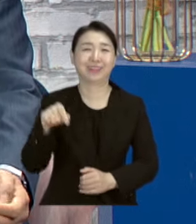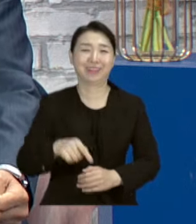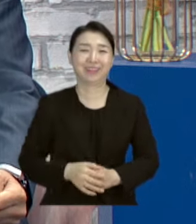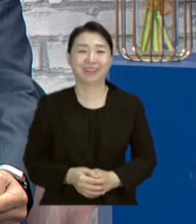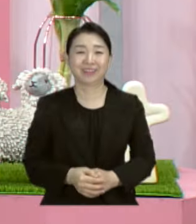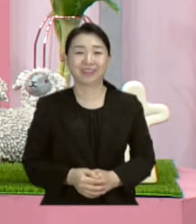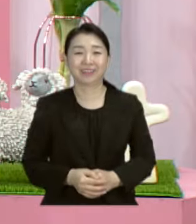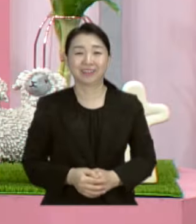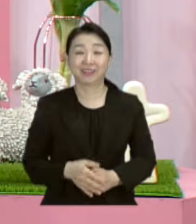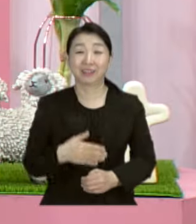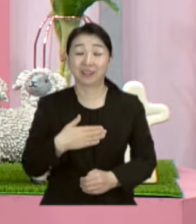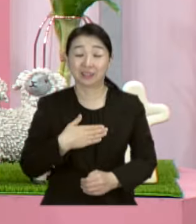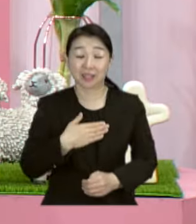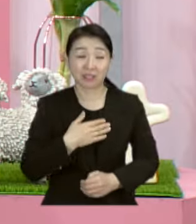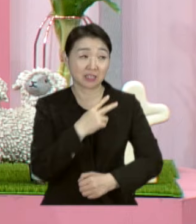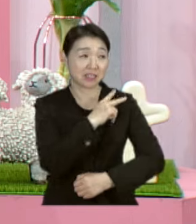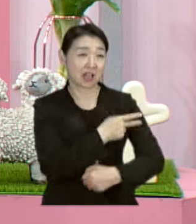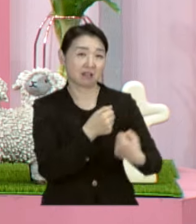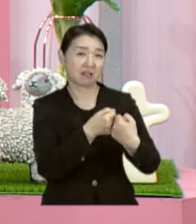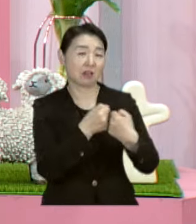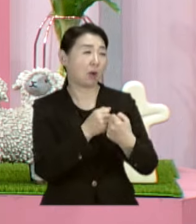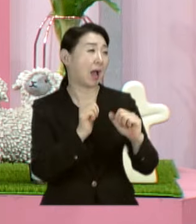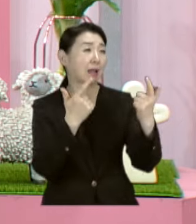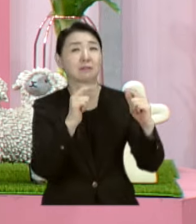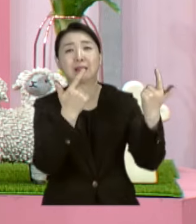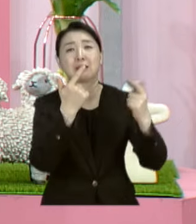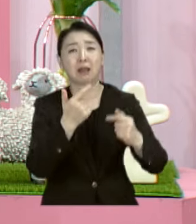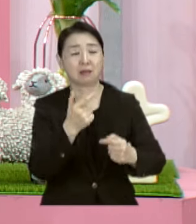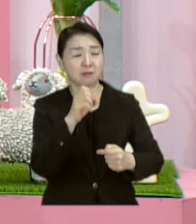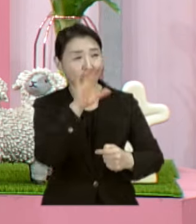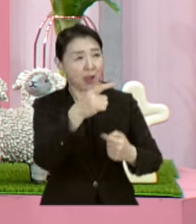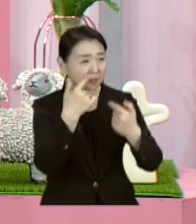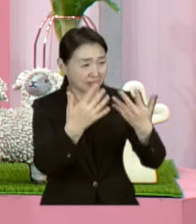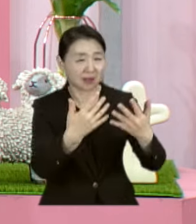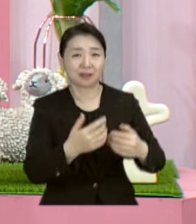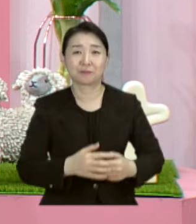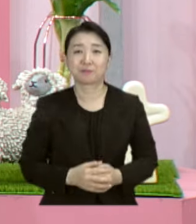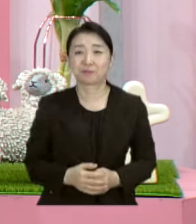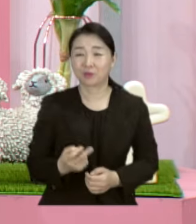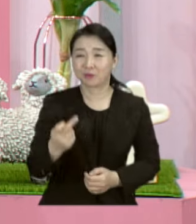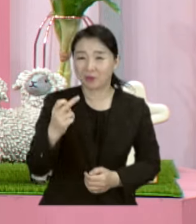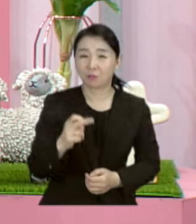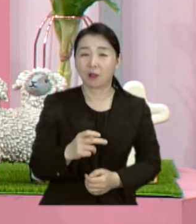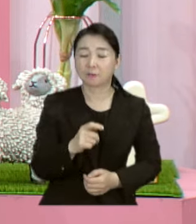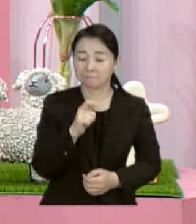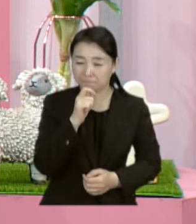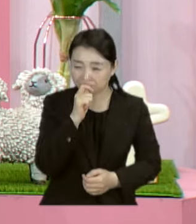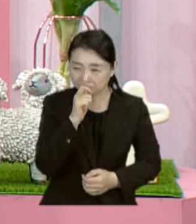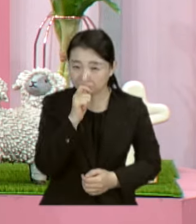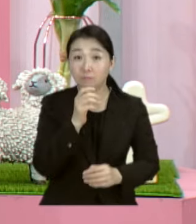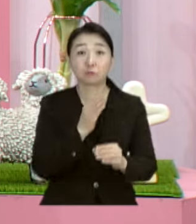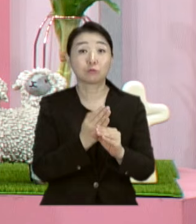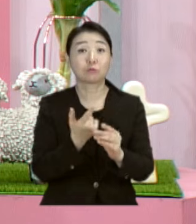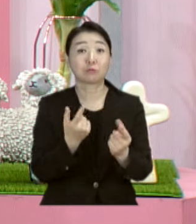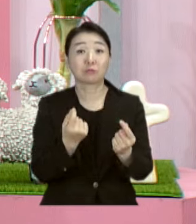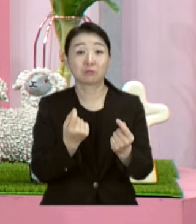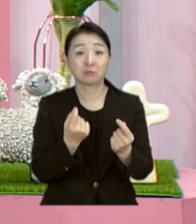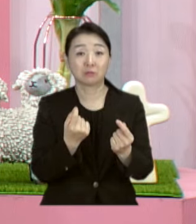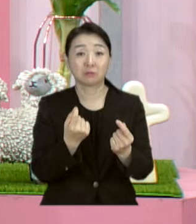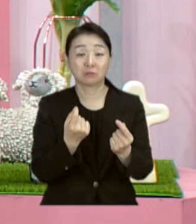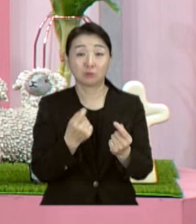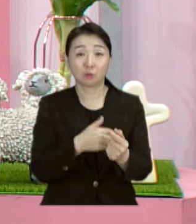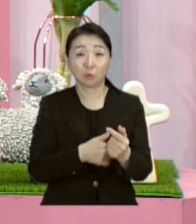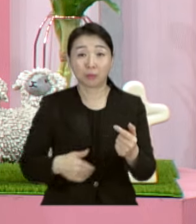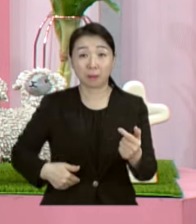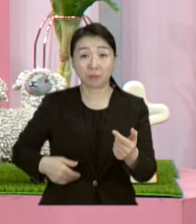그래서 사람이 좋아서 네. 모질지를 못해요. 아~ 저는 이단과 싸우고 네. 아닌 건 아니거든요. 네.